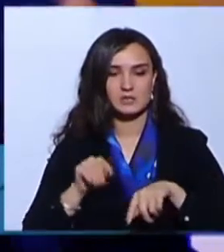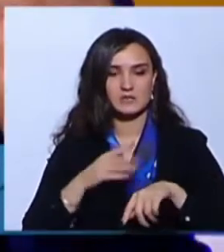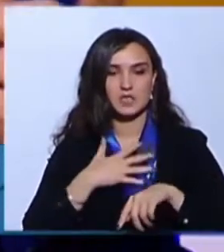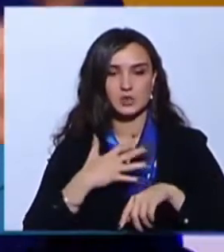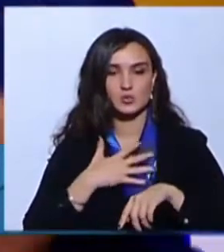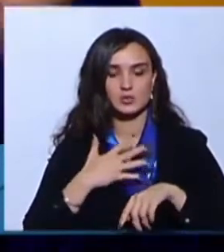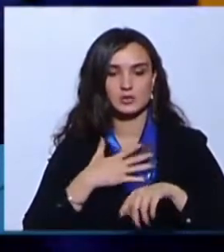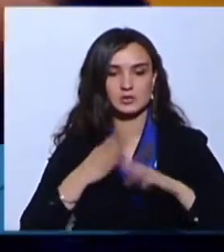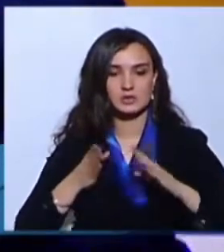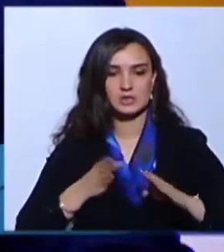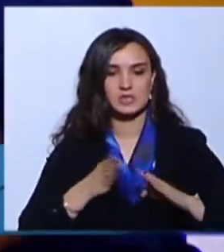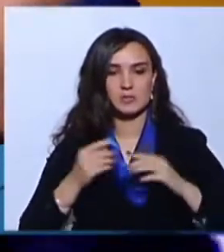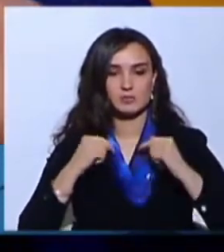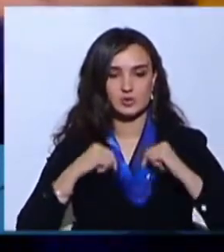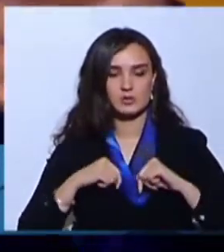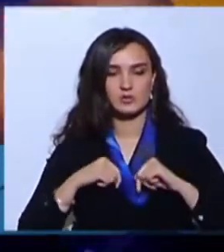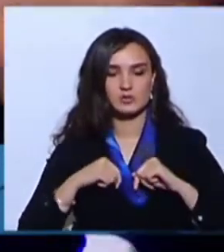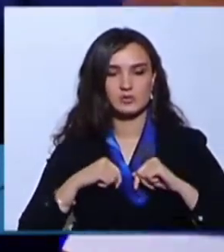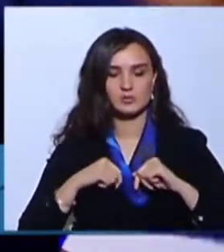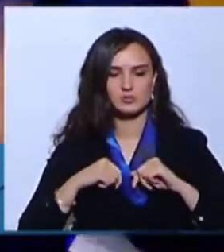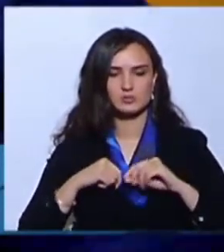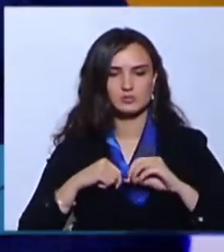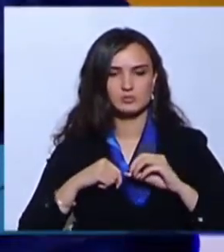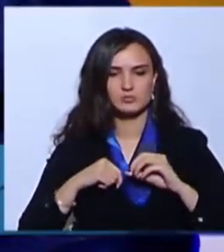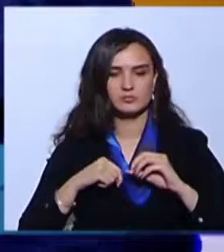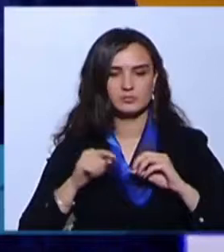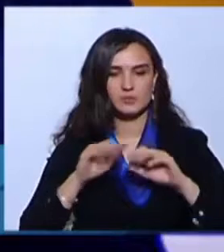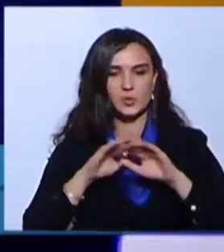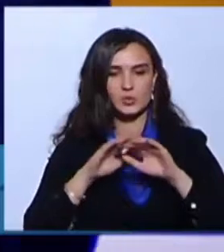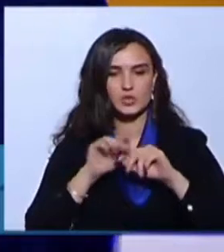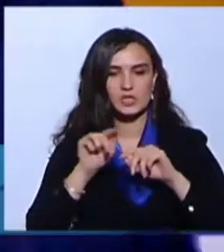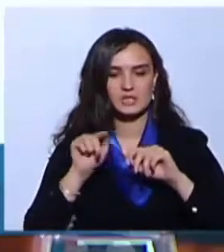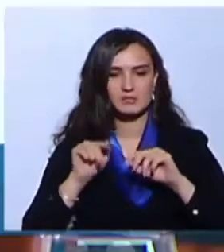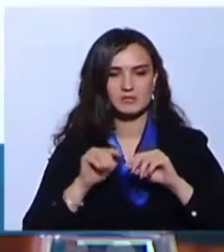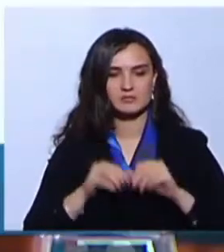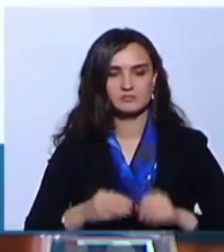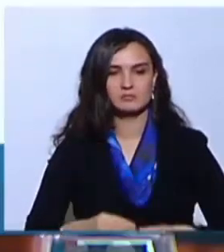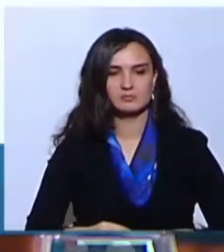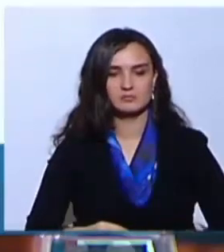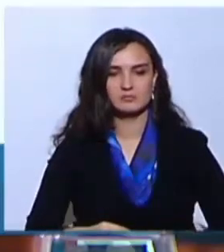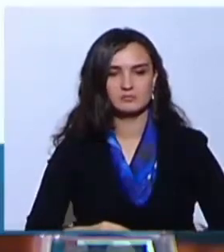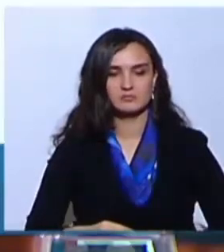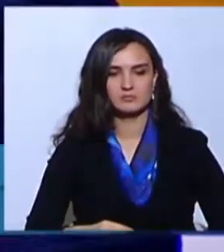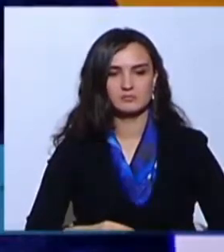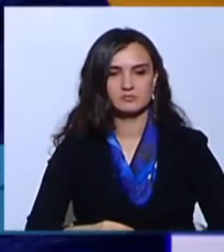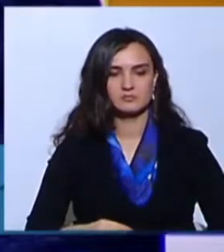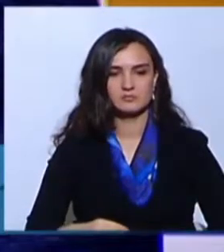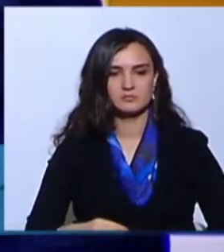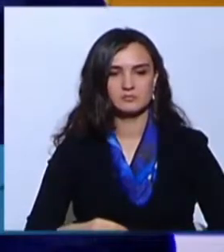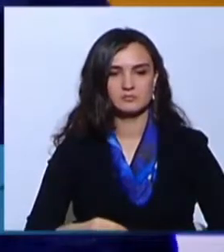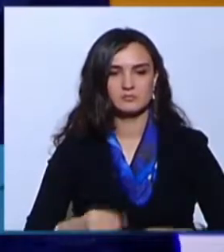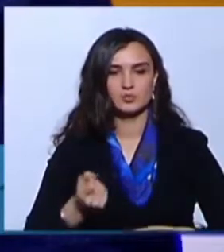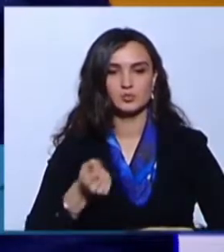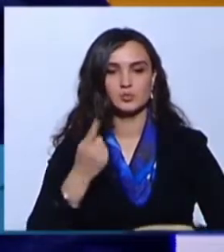სასუნთქი სისტემაშიც, იქ ალვეოლური უჯრედები ეროვნების ამ ანგიოტენზინის გარდამქმნელ ფაქტორს გამოიმუშავებენ და თურმე